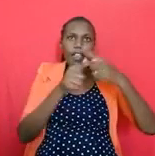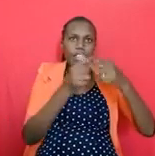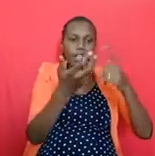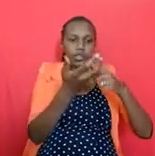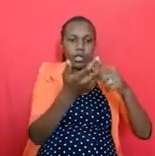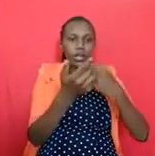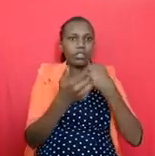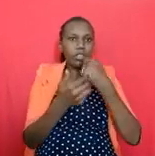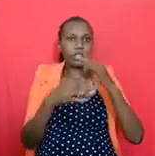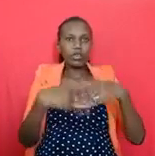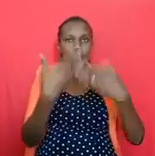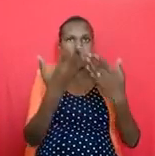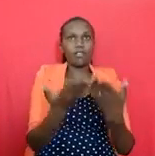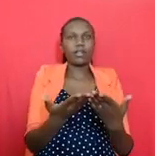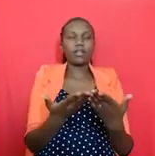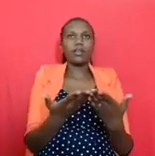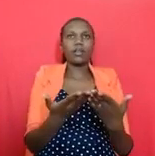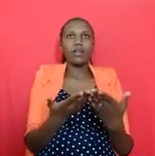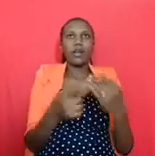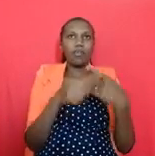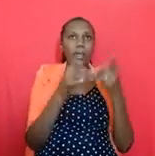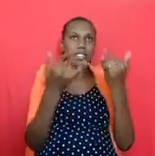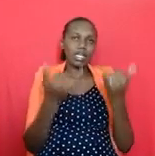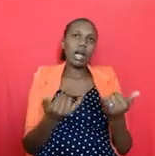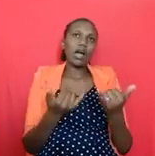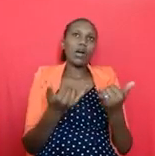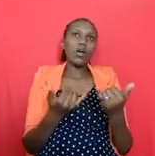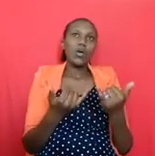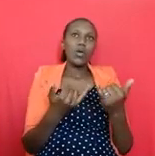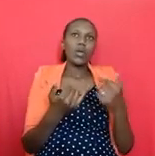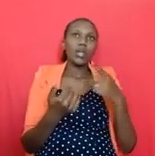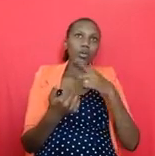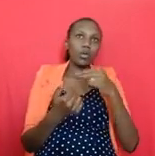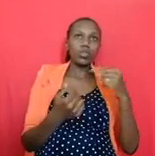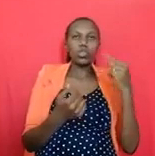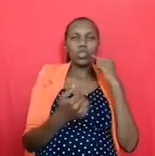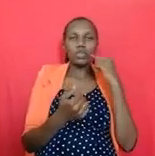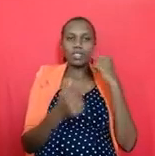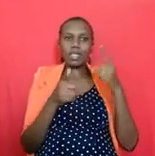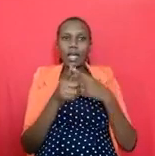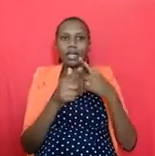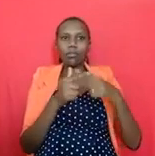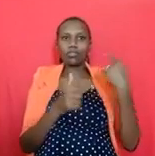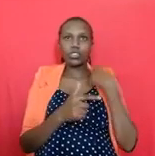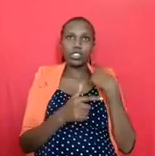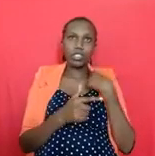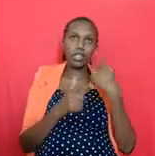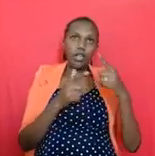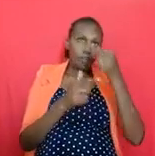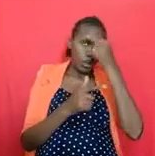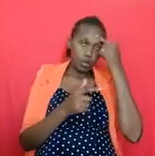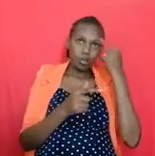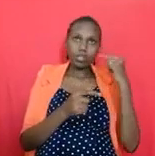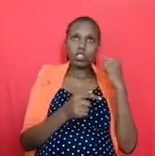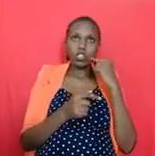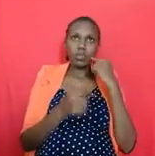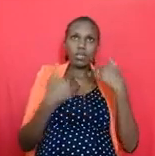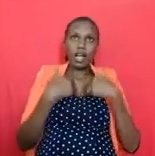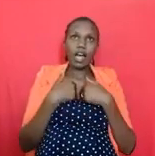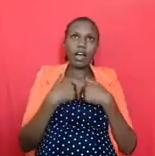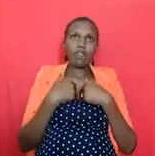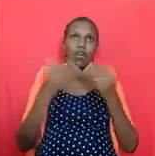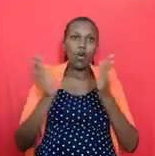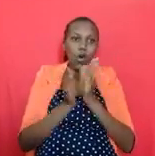ugitaragirwo ukaneana no matuko maya twathire nduka ituhenagia tondu nduka iria ciathire itagwo